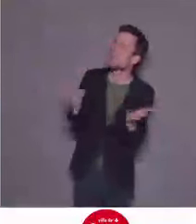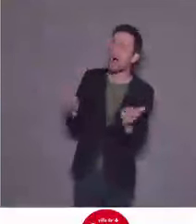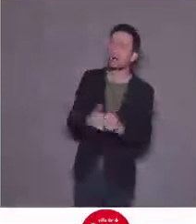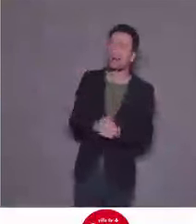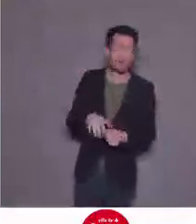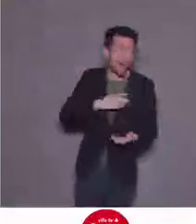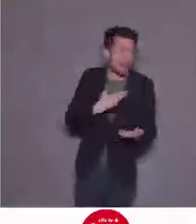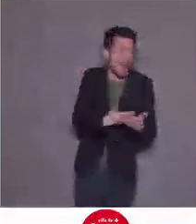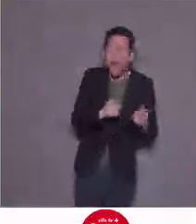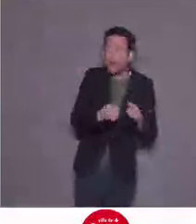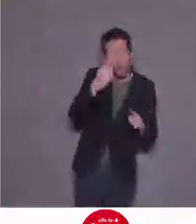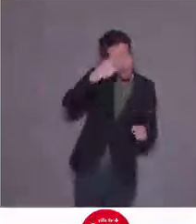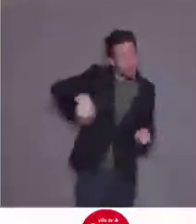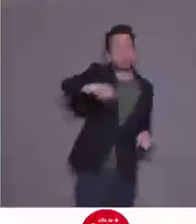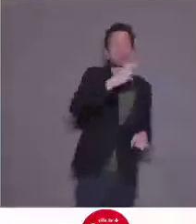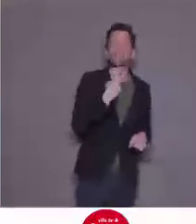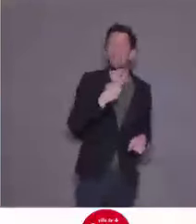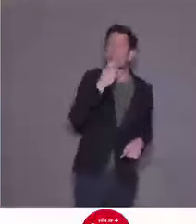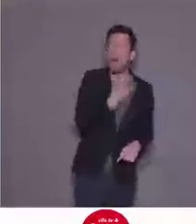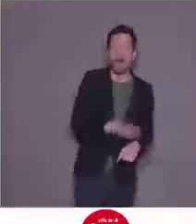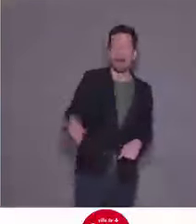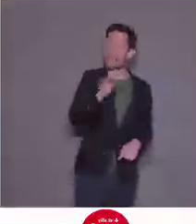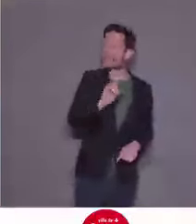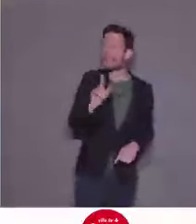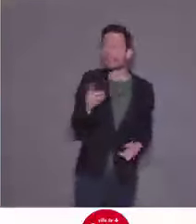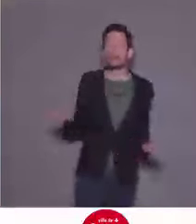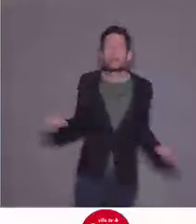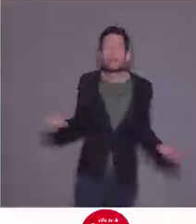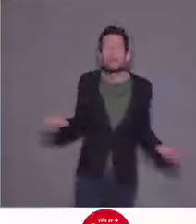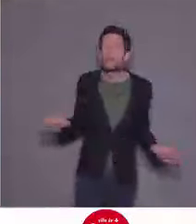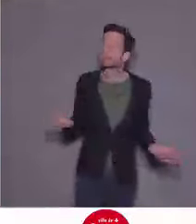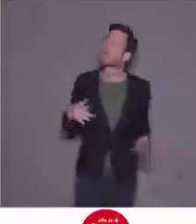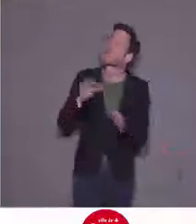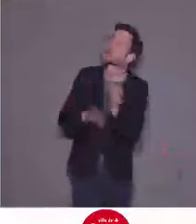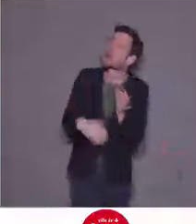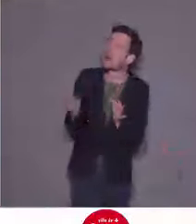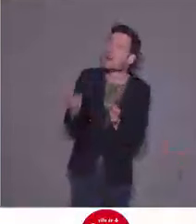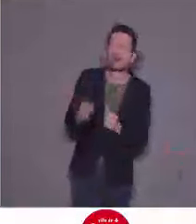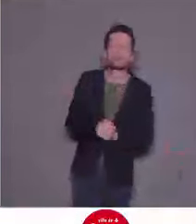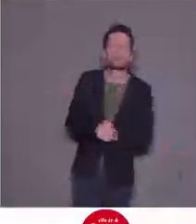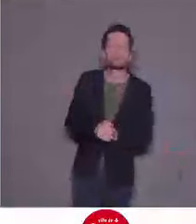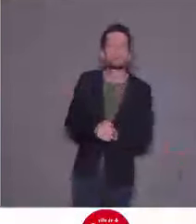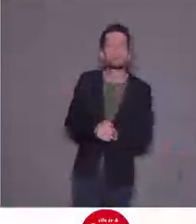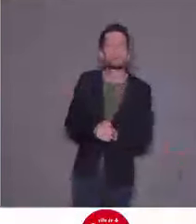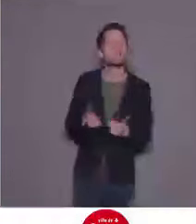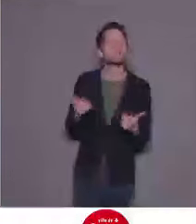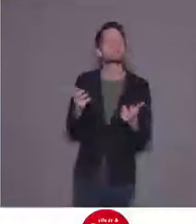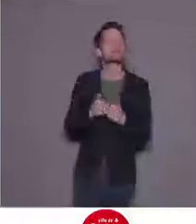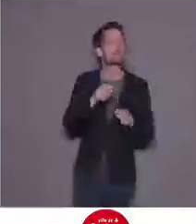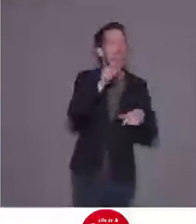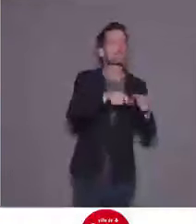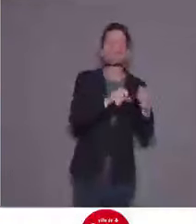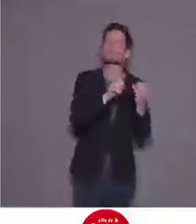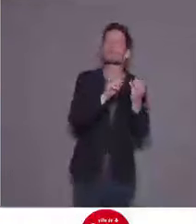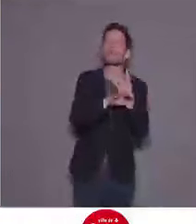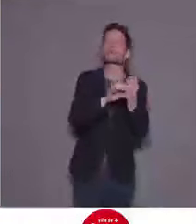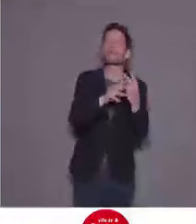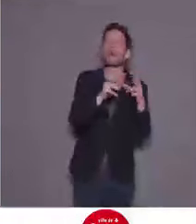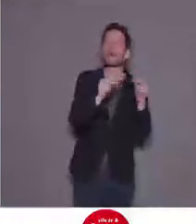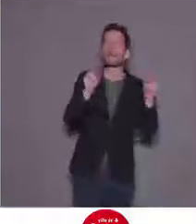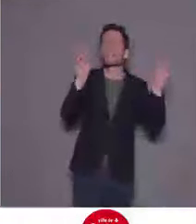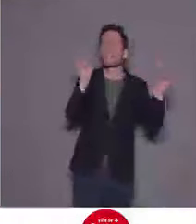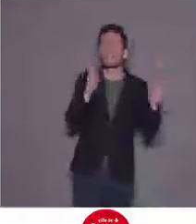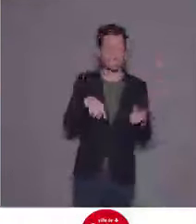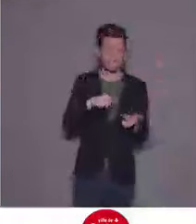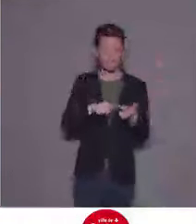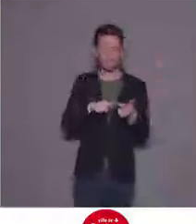intéresse directement et quotidiennement nos concitoyens. En est-on notamment des correspondants propreté, du